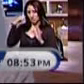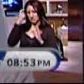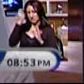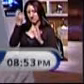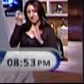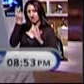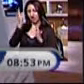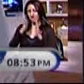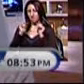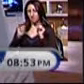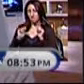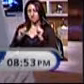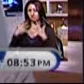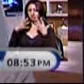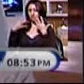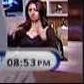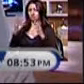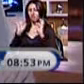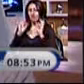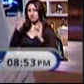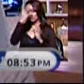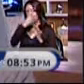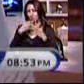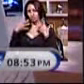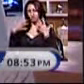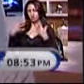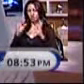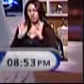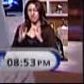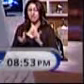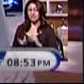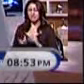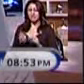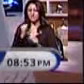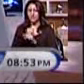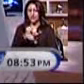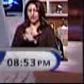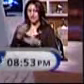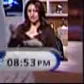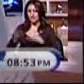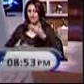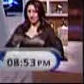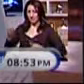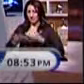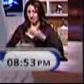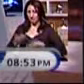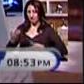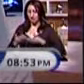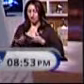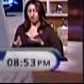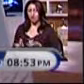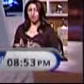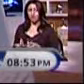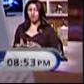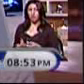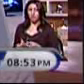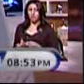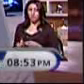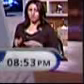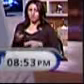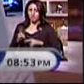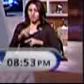لثقافه بلده، حتى ولو كانت المسائل الاداريه بيقوم بيها واحد ثاني، او لقدراته الاداريه الفذه. انت واخد بالك؟